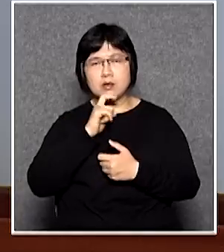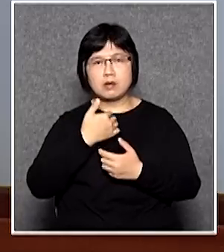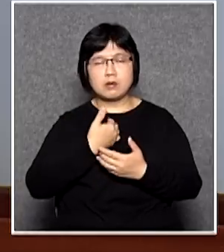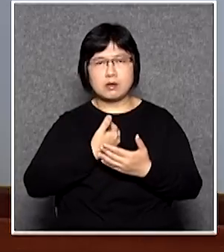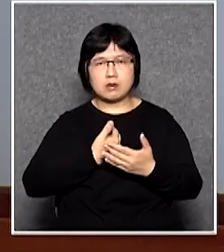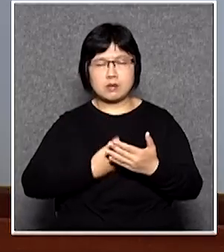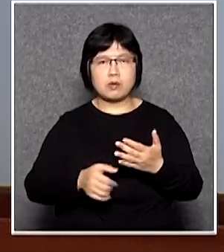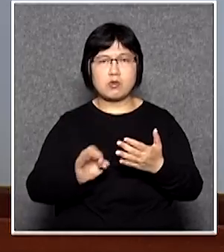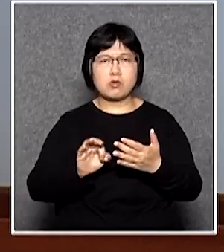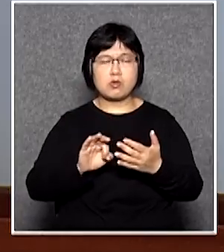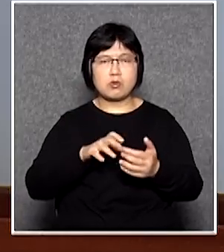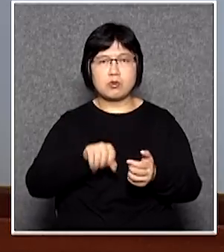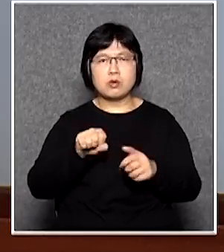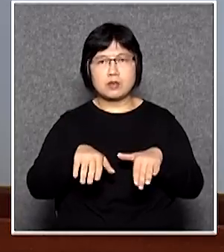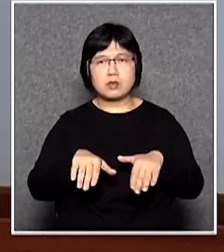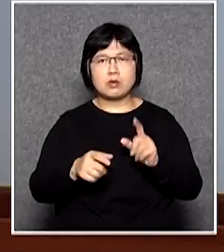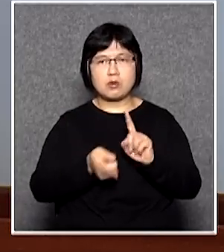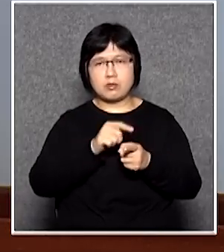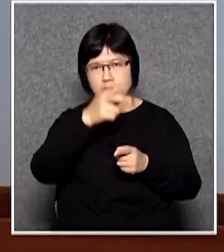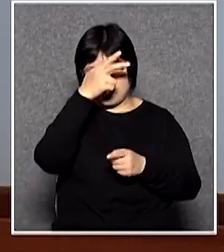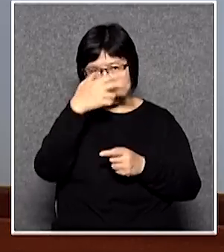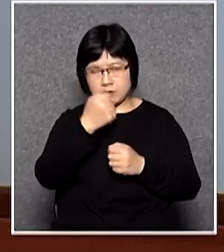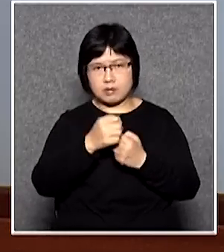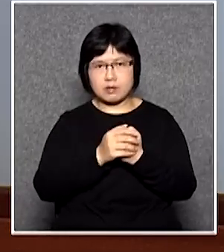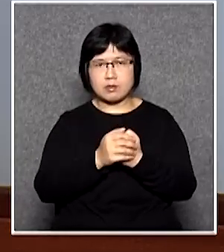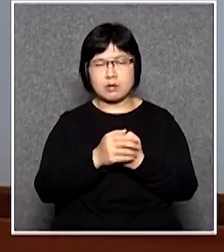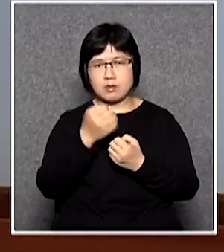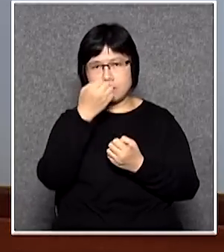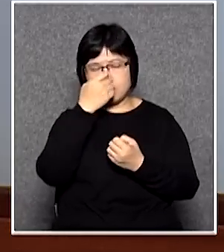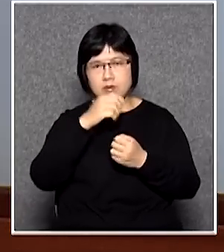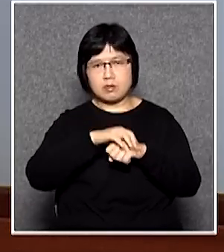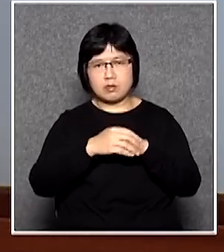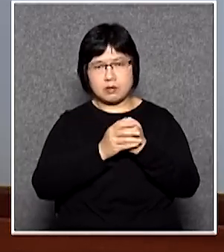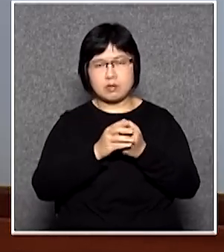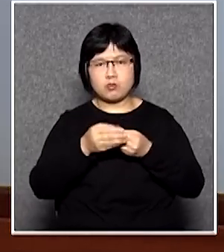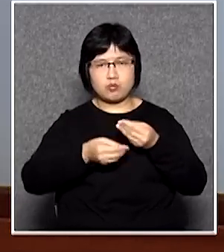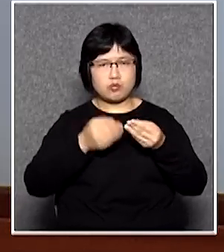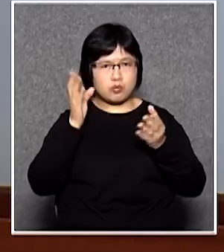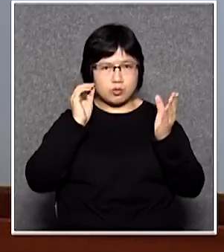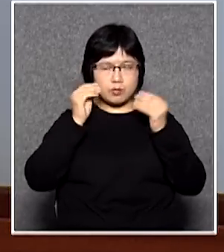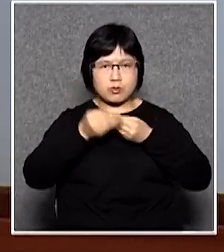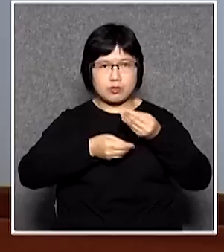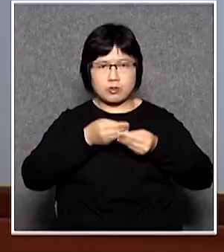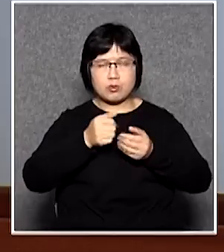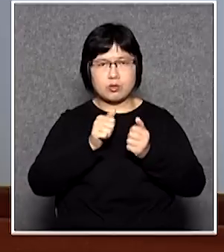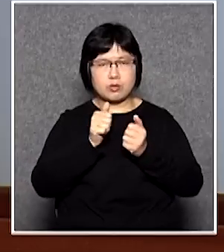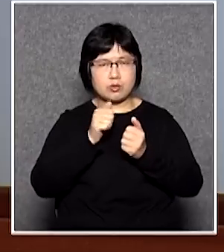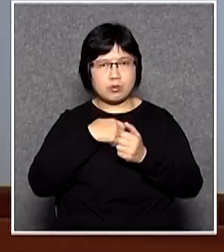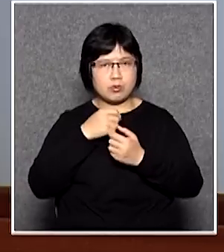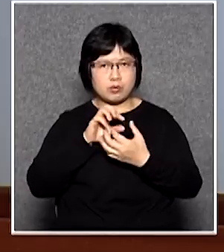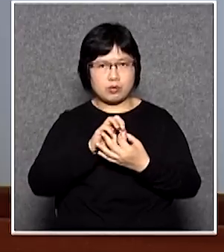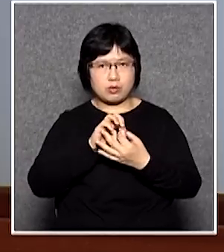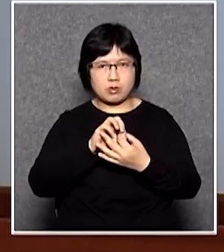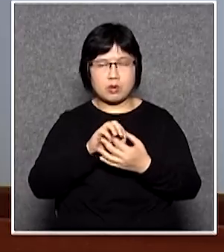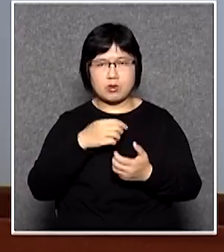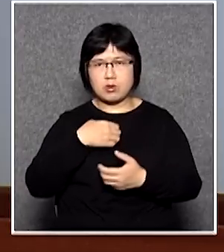脑。身为代表行政长官和本地国际传媒联络的专员冯伟光，没有得到本